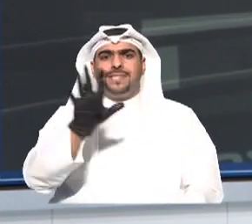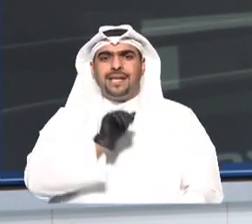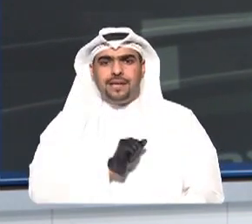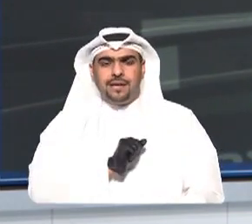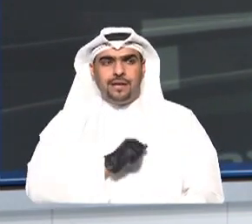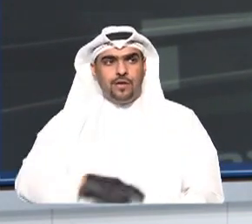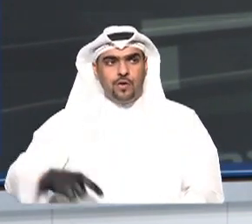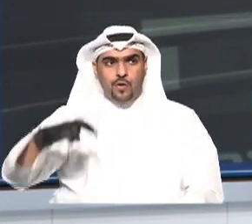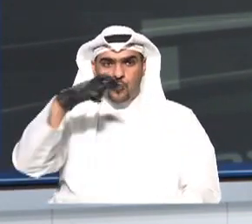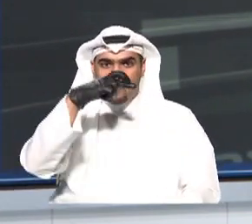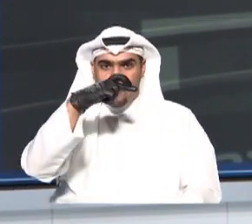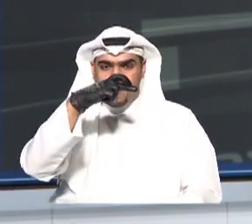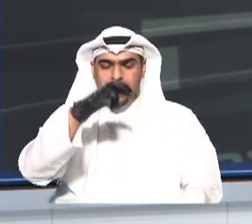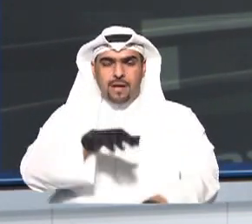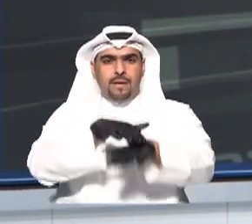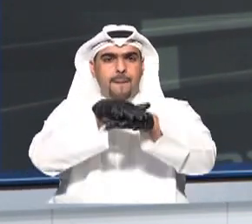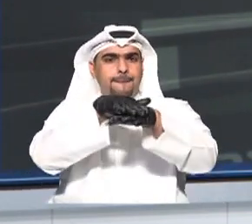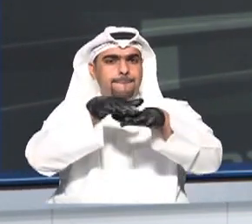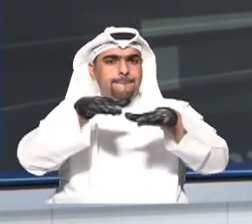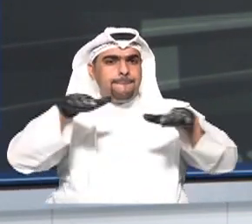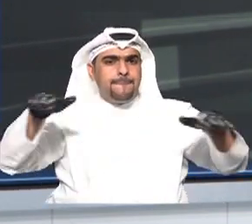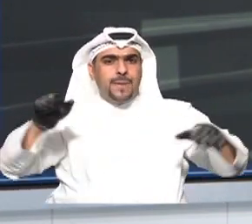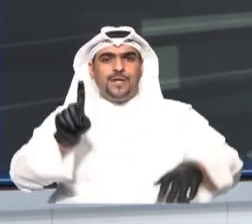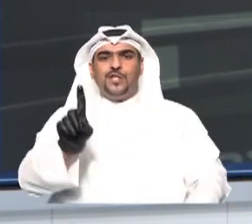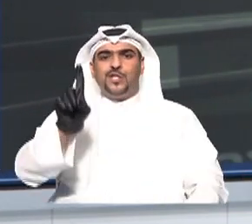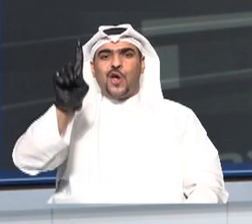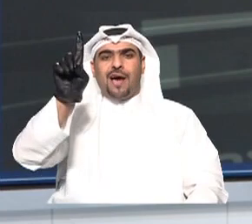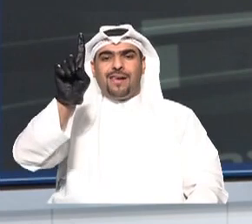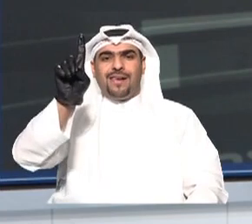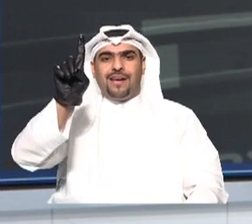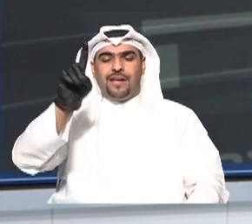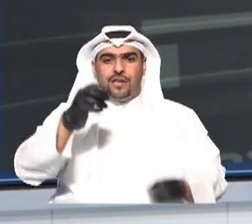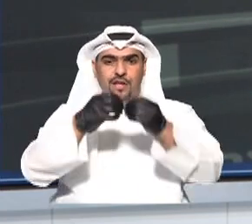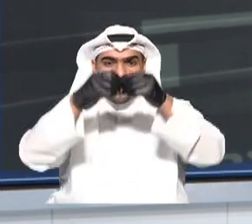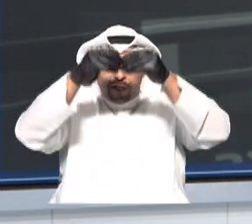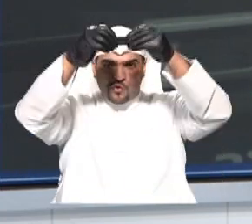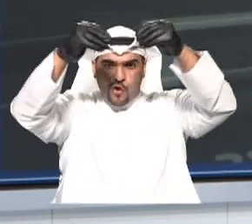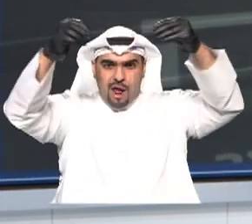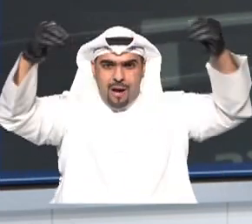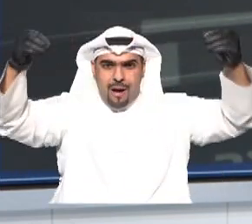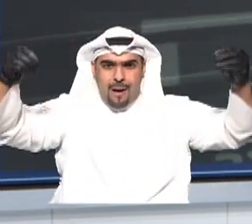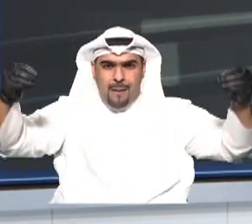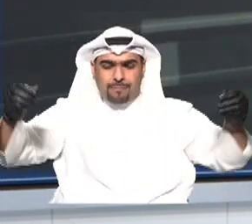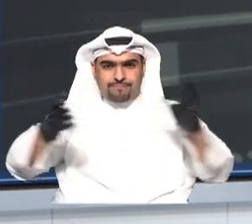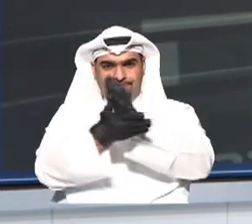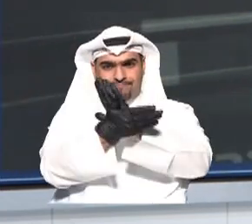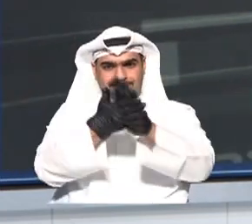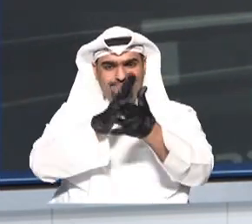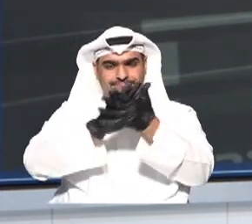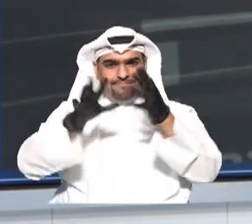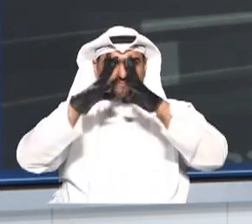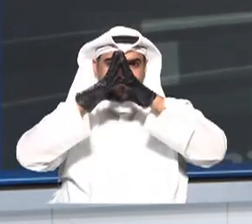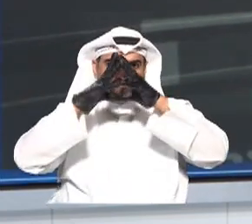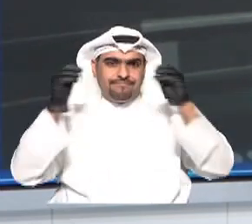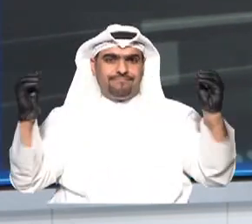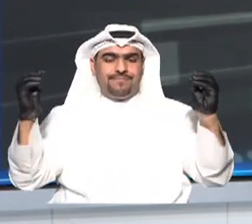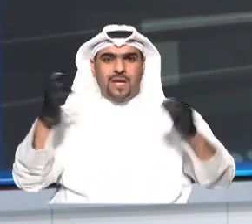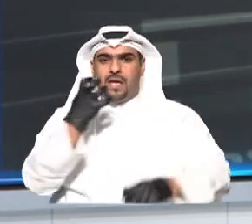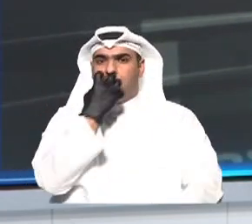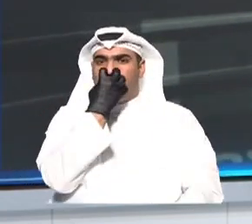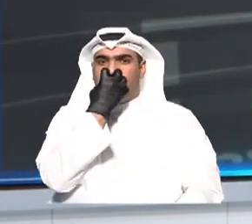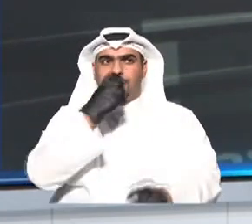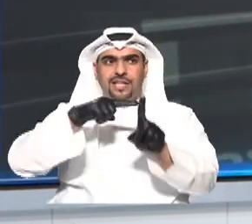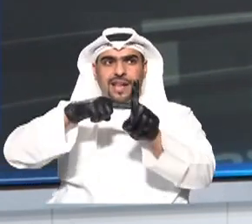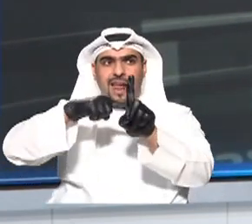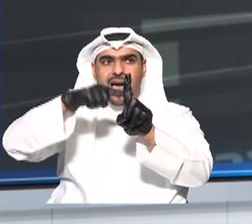الأحد. واعتدال في الطقس إن شاء الله يبدأ من يوم الأحد ويترسب الغبار تدريجيا، ودرجات الحرارة العظمى أعزائي المشاهدين في اعتدال قد تصل